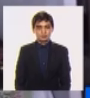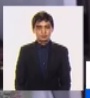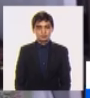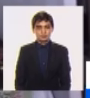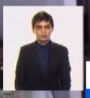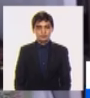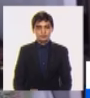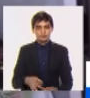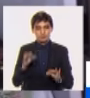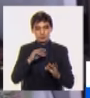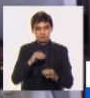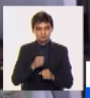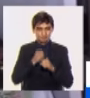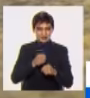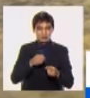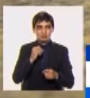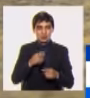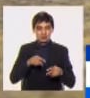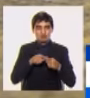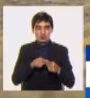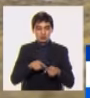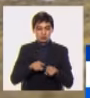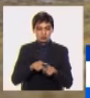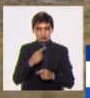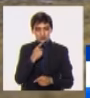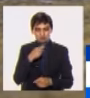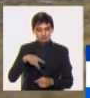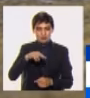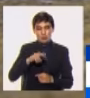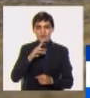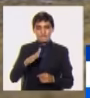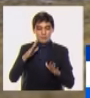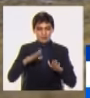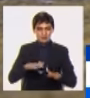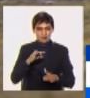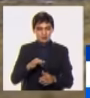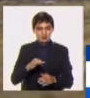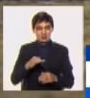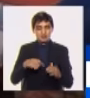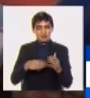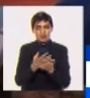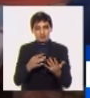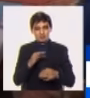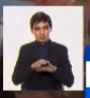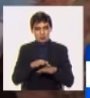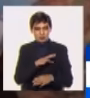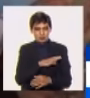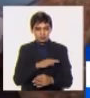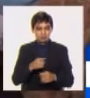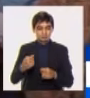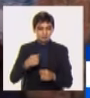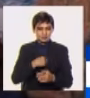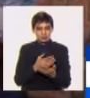опираясь на швабру прасковьи искренне кого с трудом передвигается по квартире осколочное ранение перенесенной болезни дают о себе